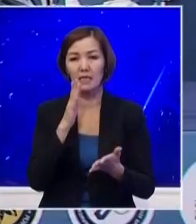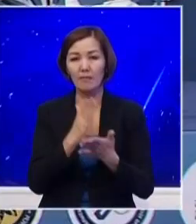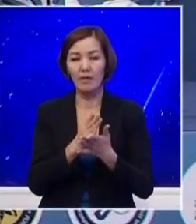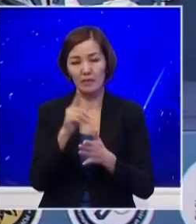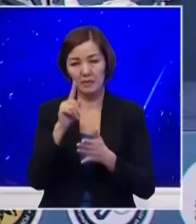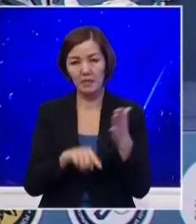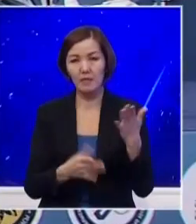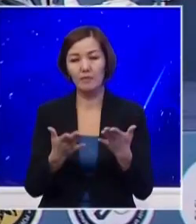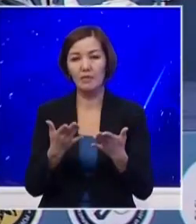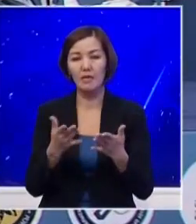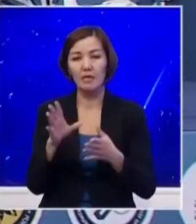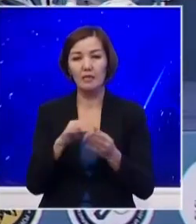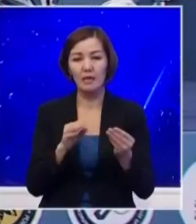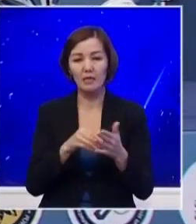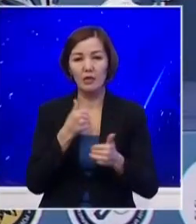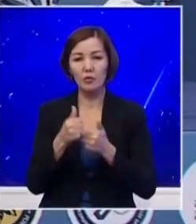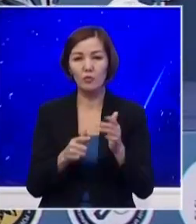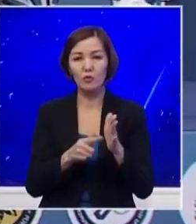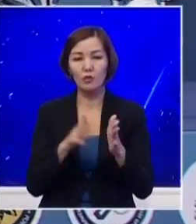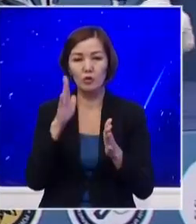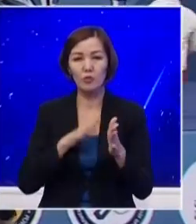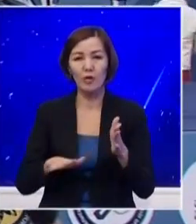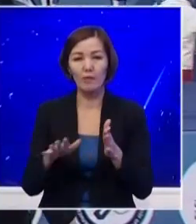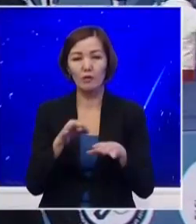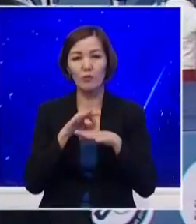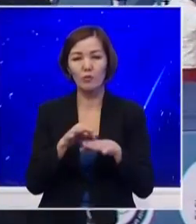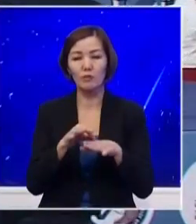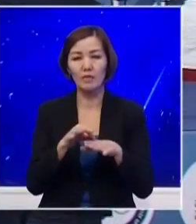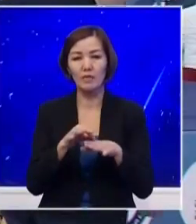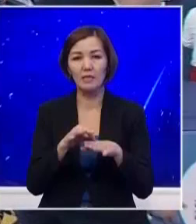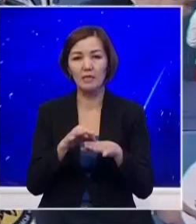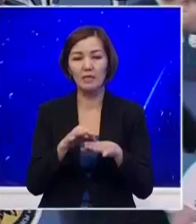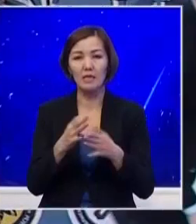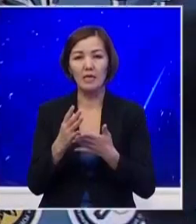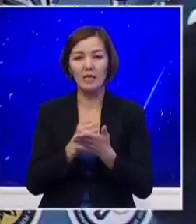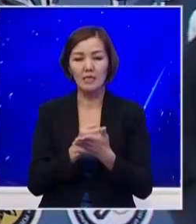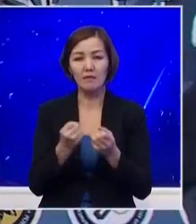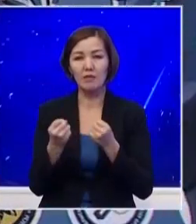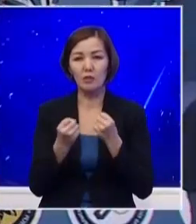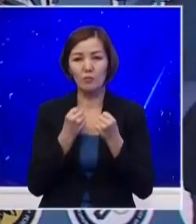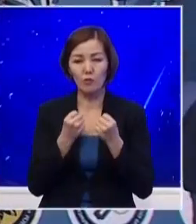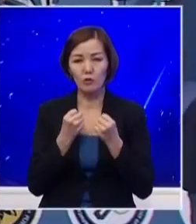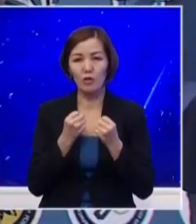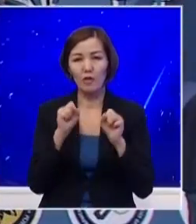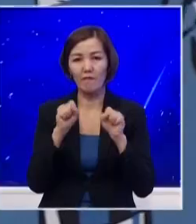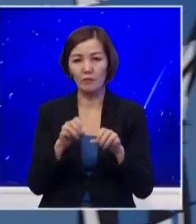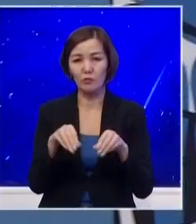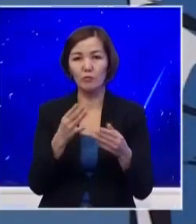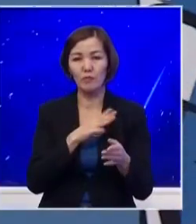сенім артамыз. Сонымен қатар турнир Жетісу аймағында өтіп жатқандықтан резервтегі спортшыларға да мүмкіндік